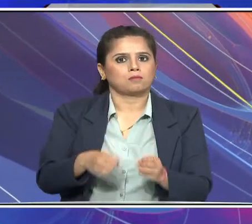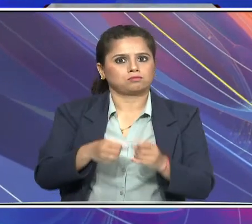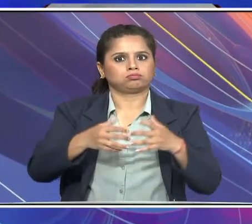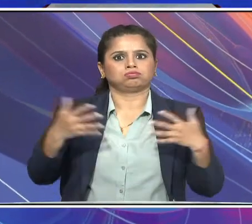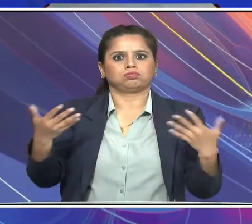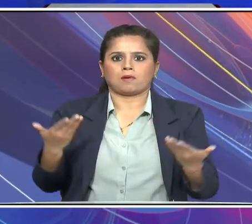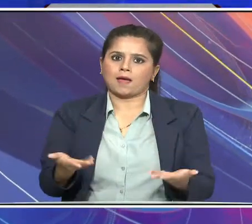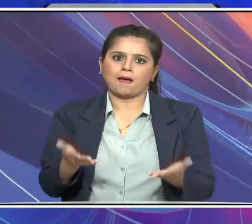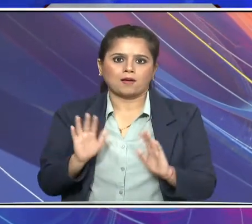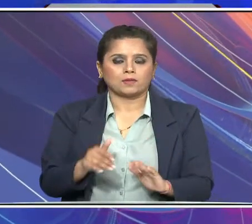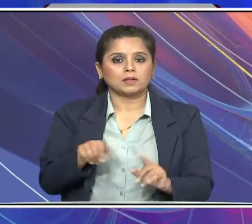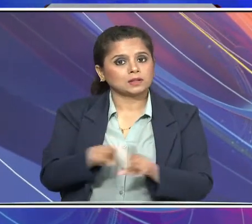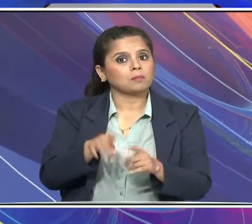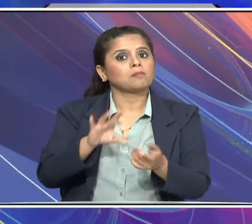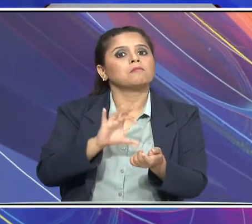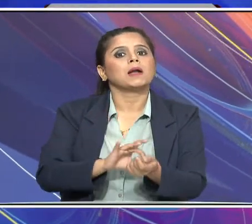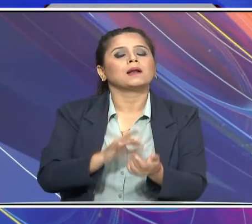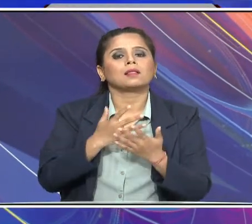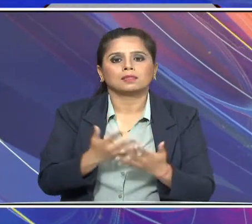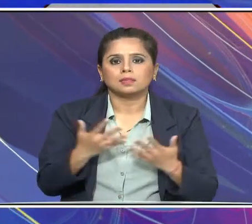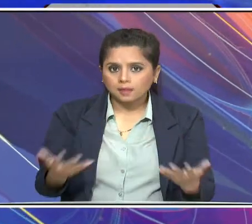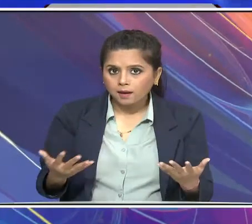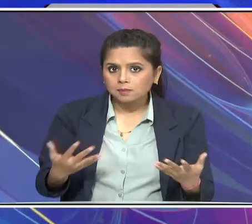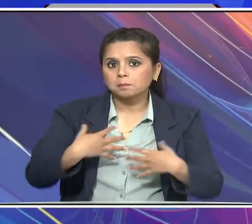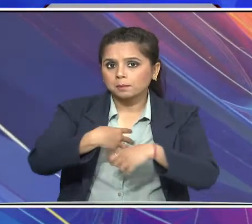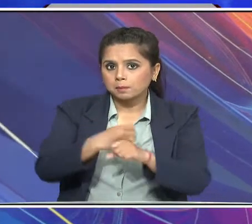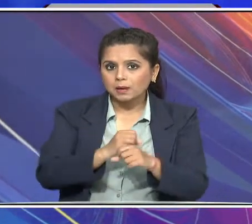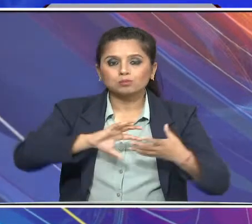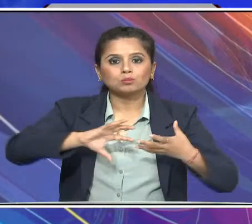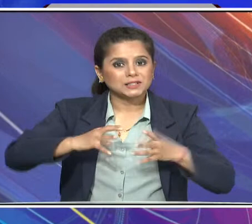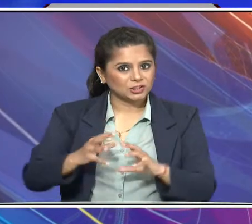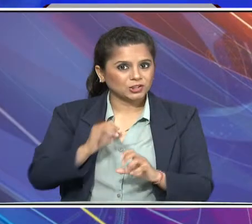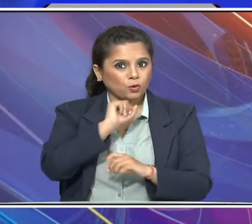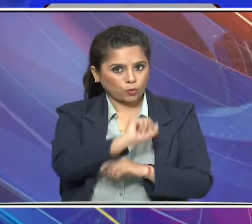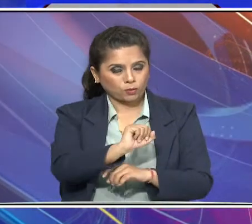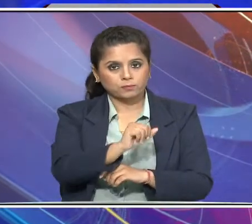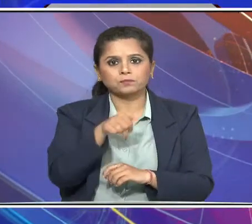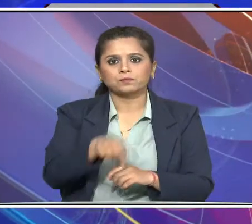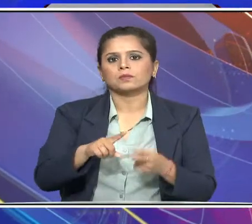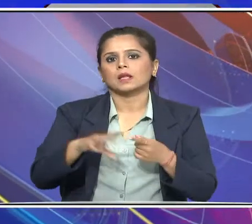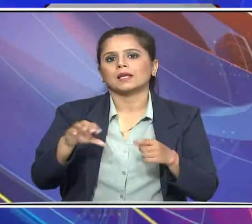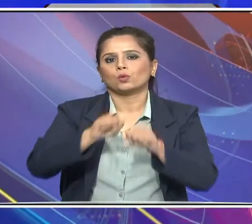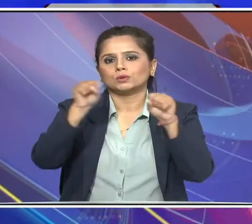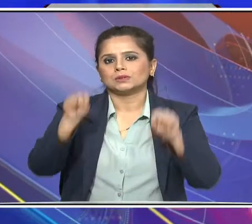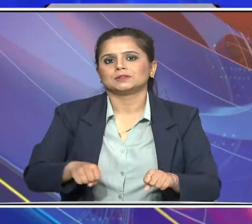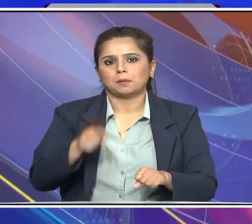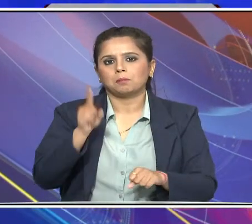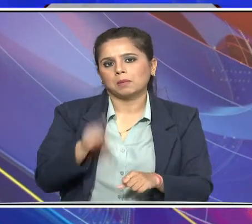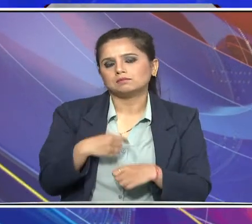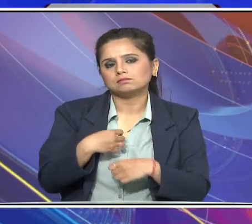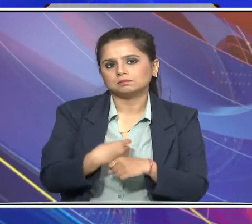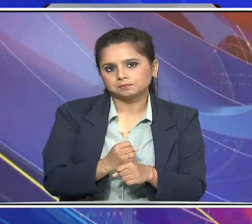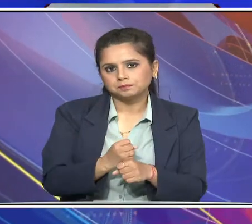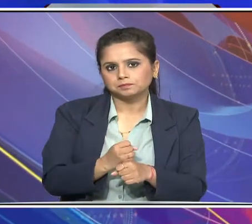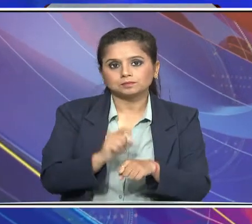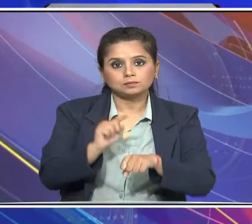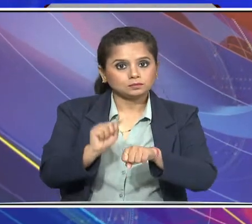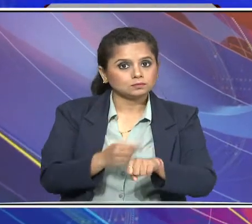देश में मेडिकल डिवाइस के लिए एक सिस्टम बनानी है